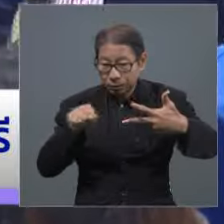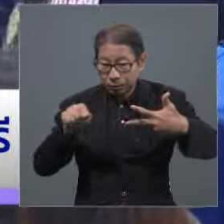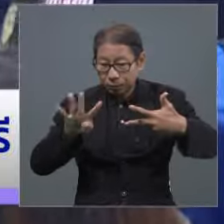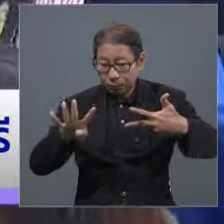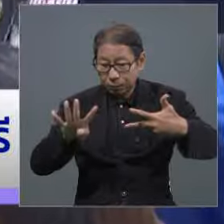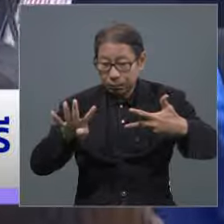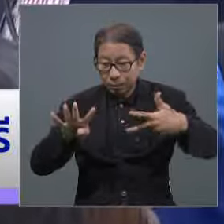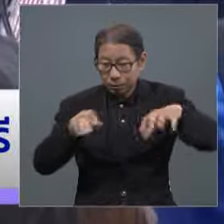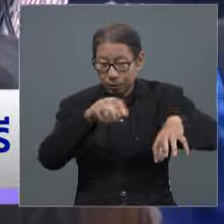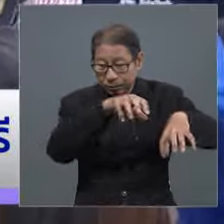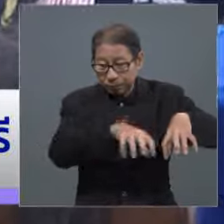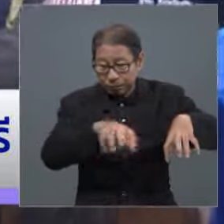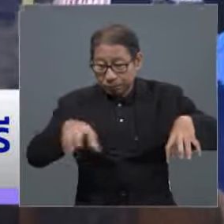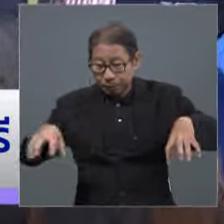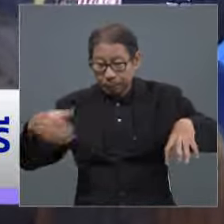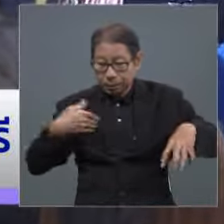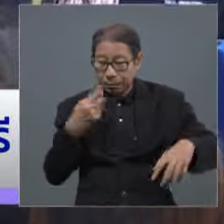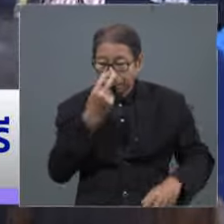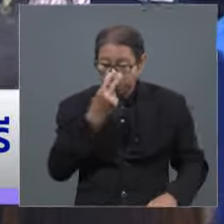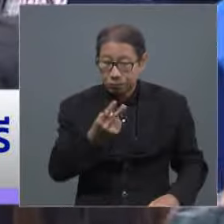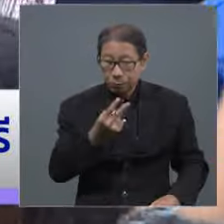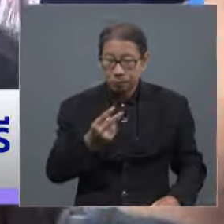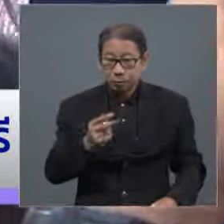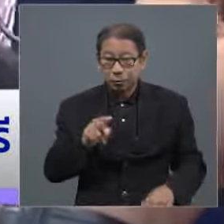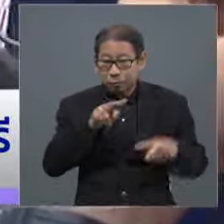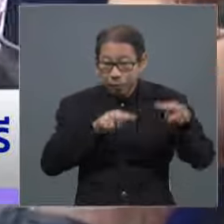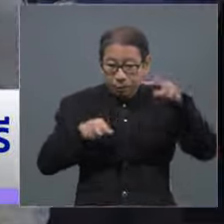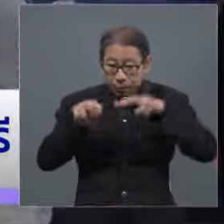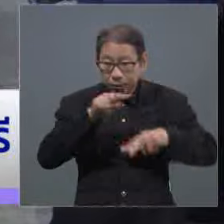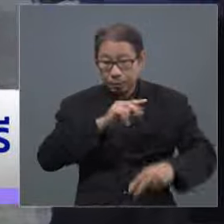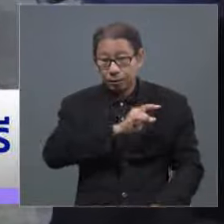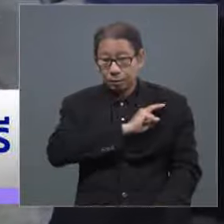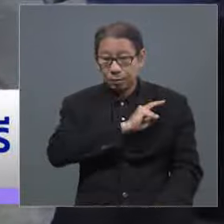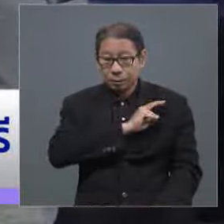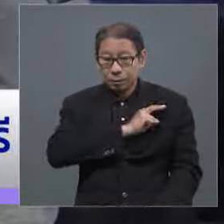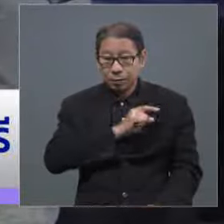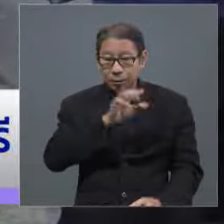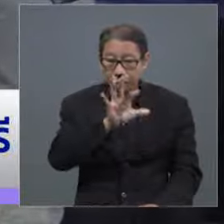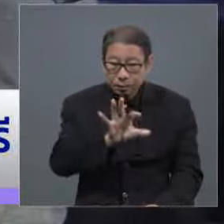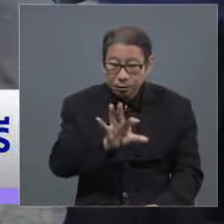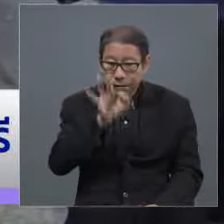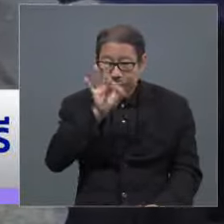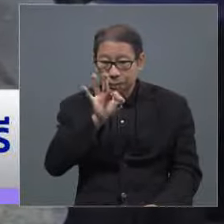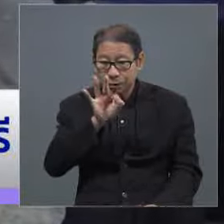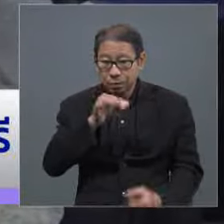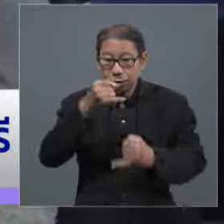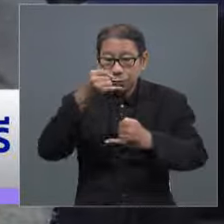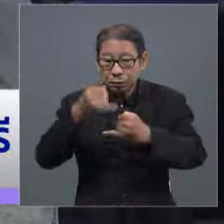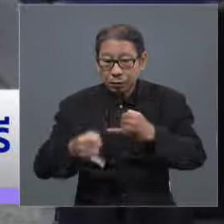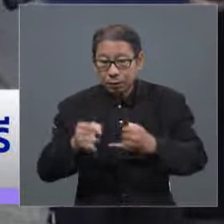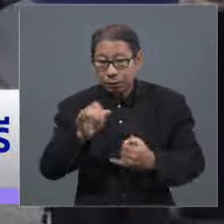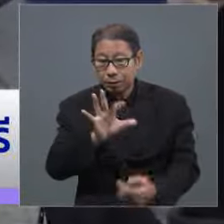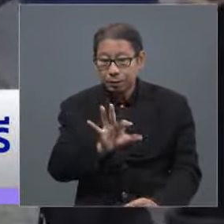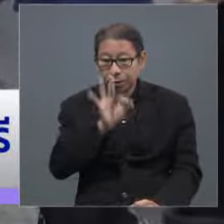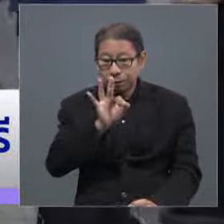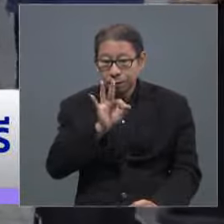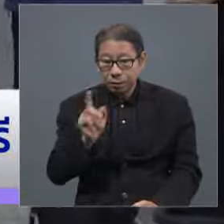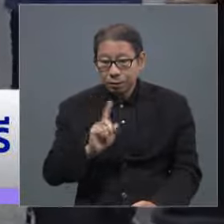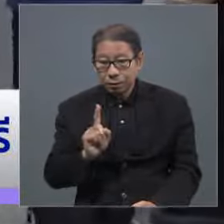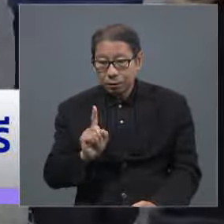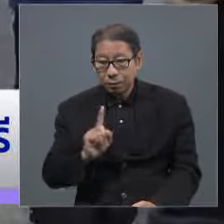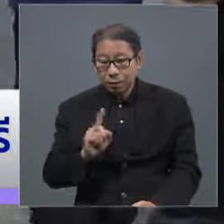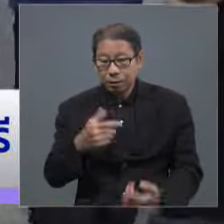างสัปดาห์หน้านี้แล้วเจ้าหน้าที่ของ F1 เขาจะมาดูสถานที่เองนะแล้วเขาก็จะเป็นคนเลือกเองนะว่าไฟนอลสุดท้ายแล้วเขาจะเอาที่ไหนนะหน้าที่